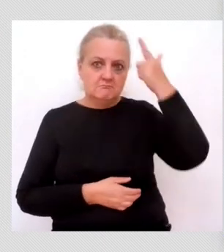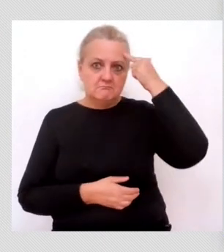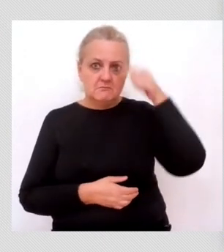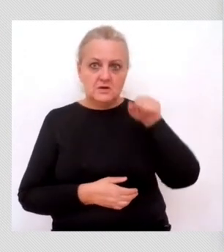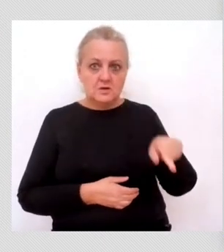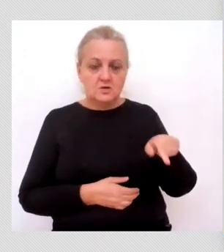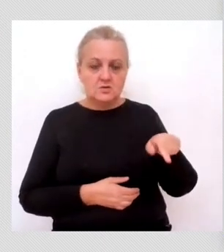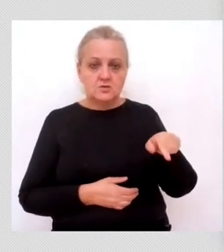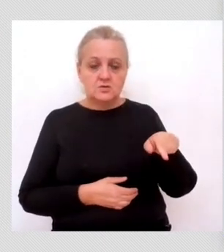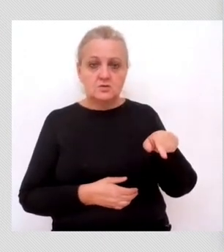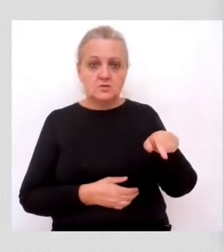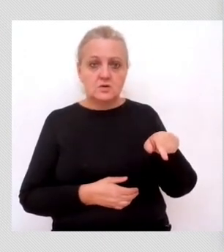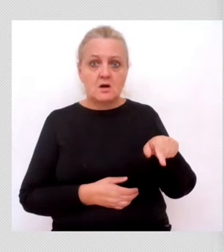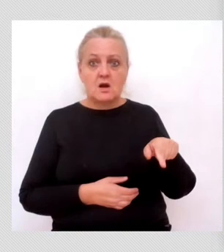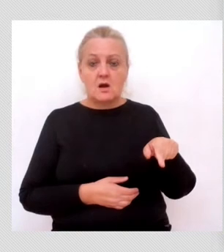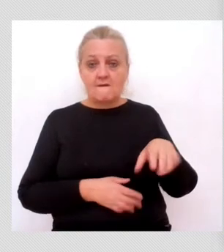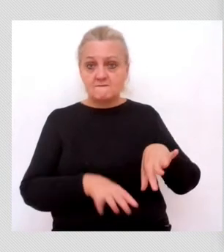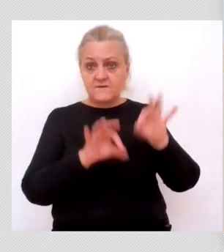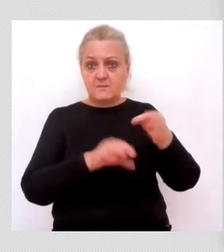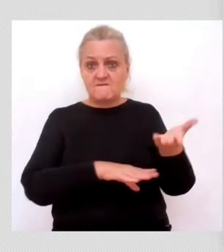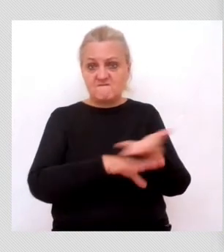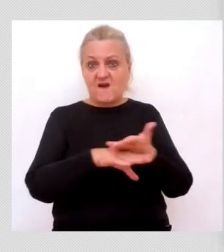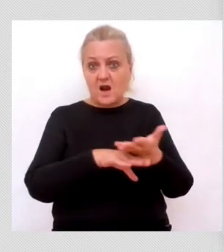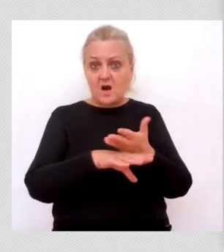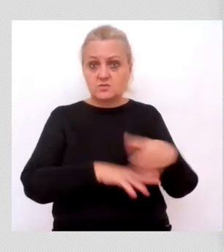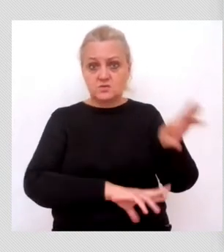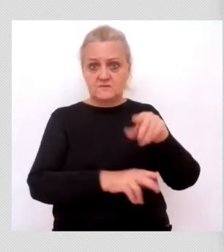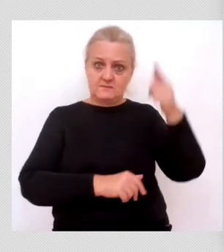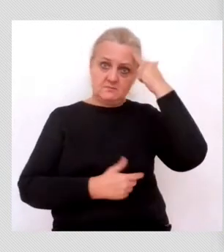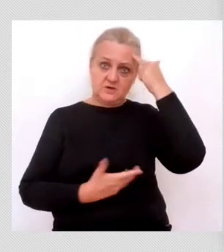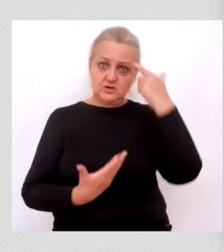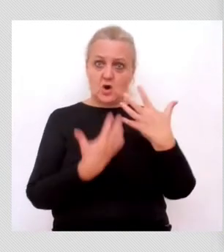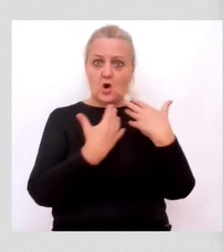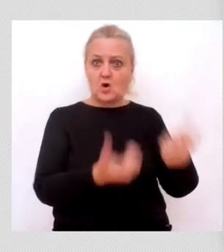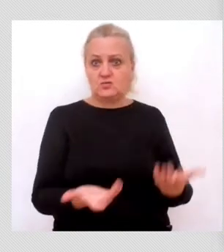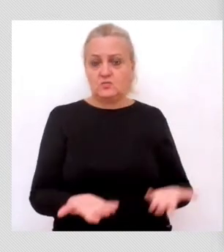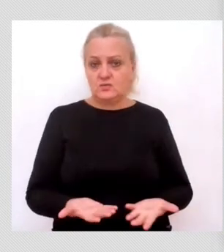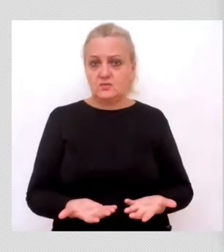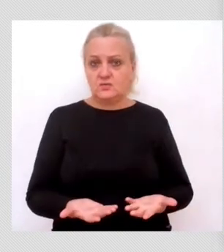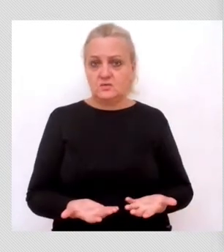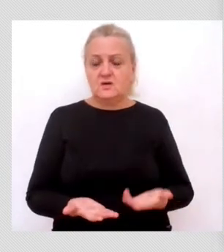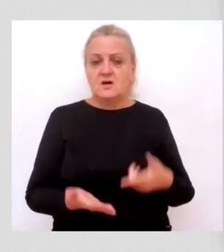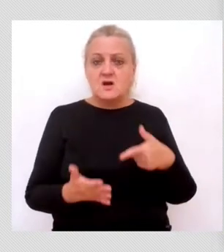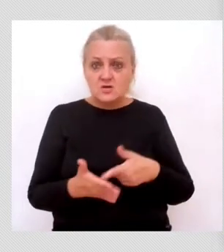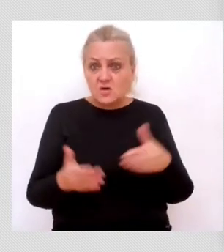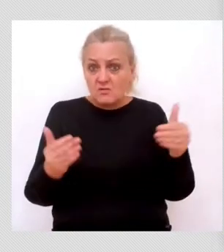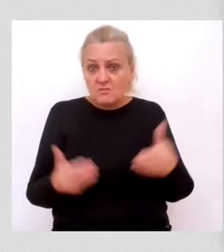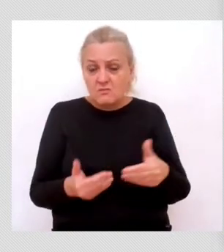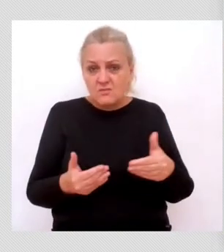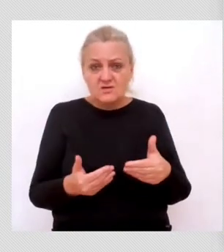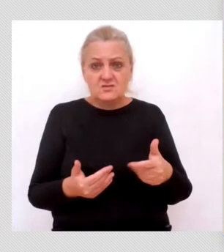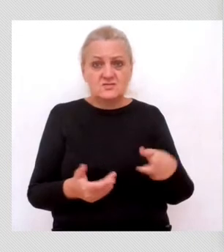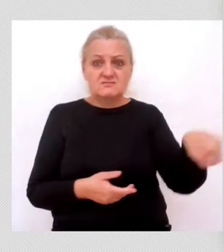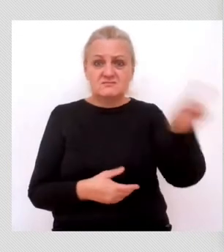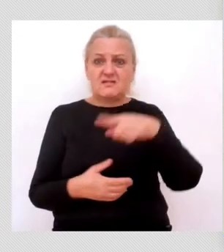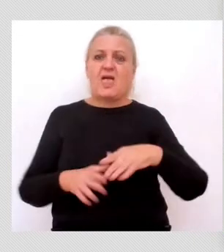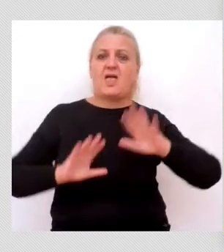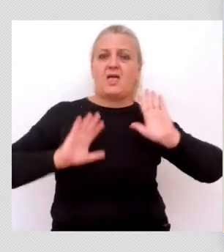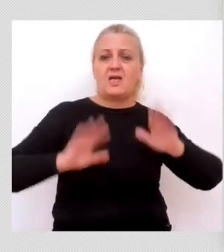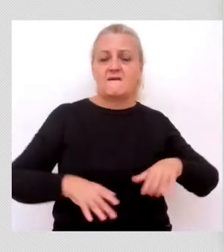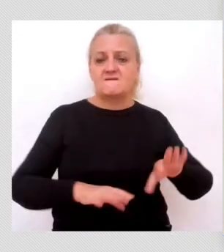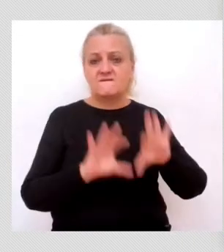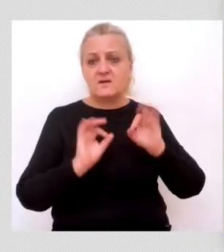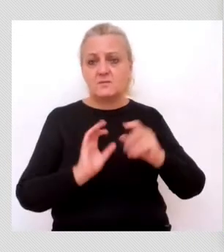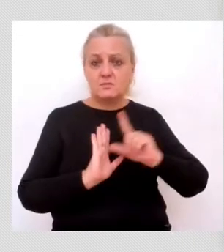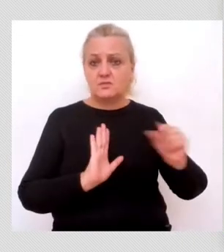zostaną oszukane, sfałszowane wybory. I to rzeczywiście może być potwornie demobilizujące i broń Boże, myślę,